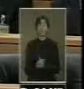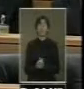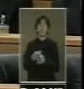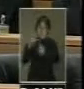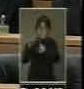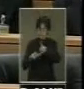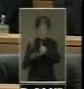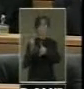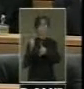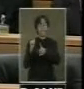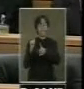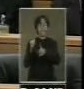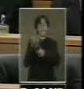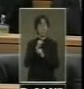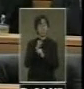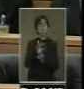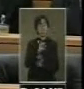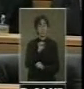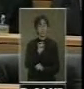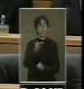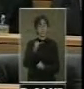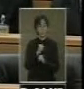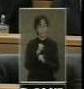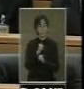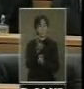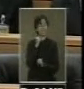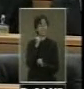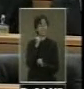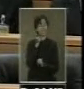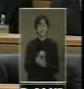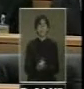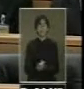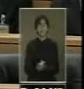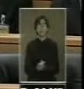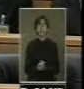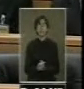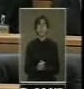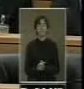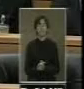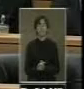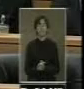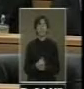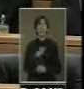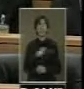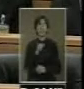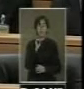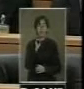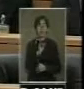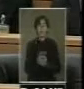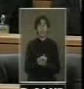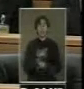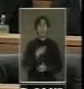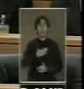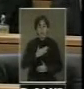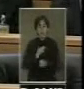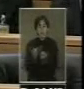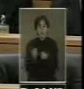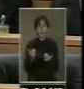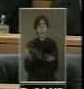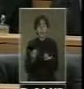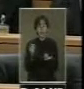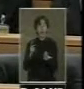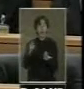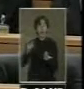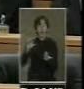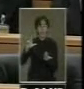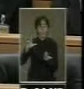ครับทำหน้าที่ส.ส.ได้ดีแต่อยากจะกราบเรียนนะครับท่านประนามว่าผมเนี่ยรับลูกคมช.